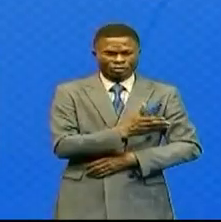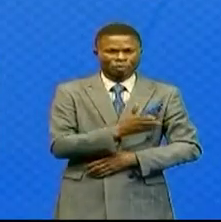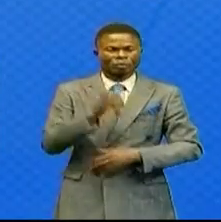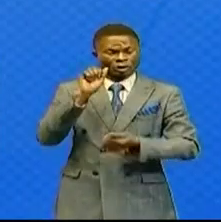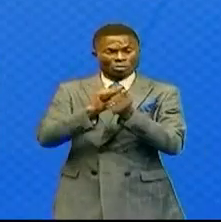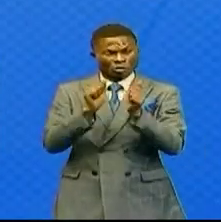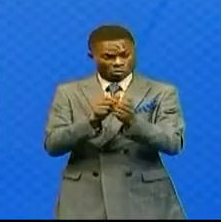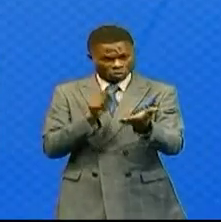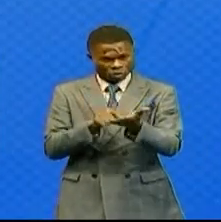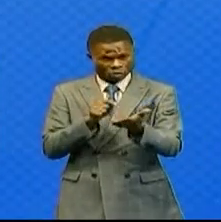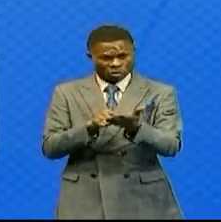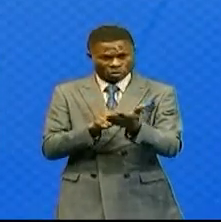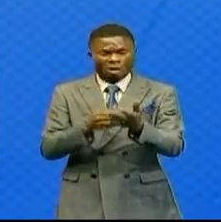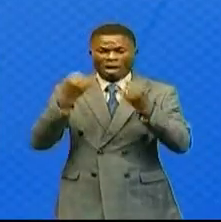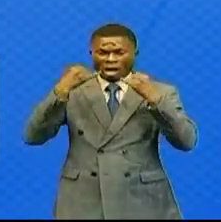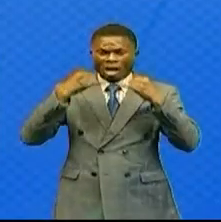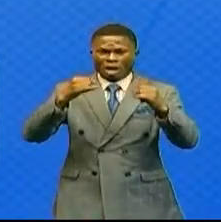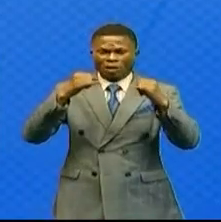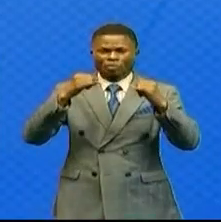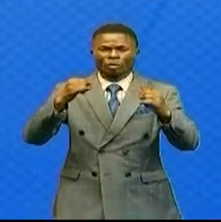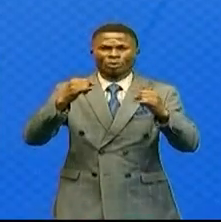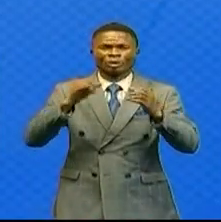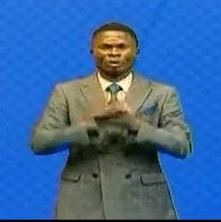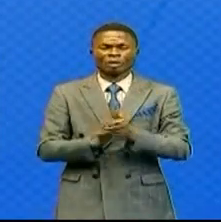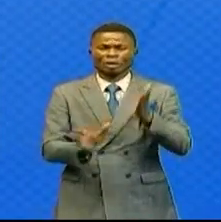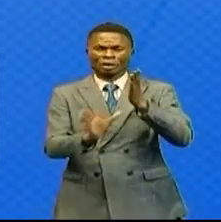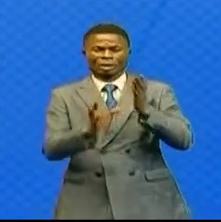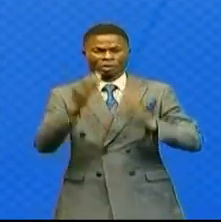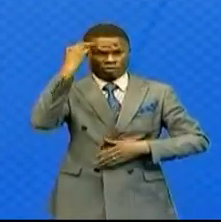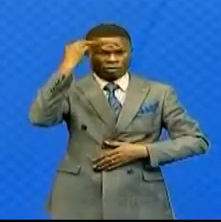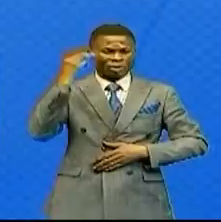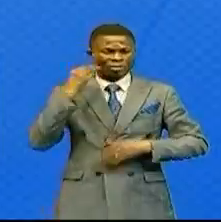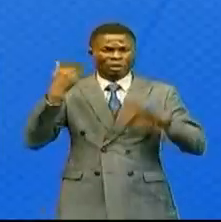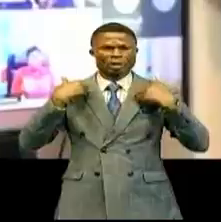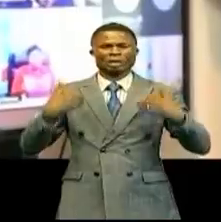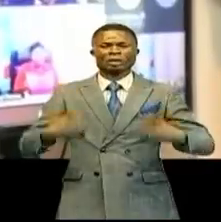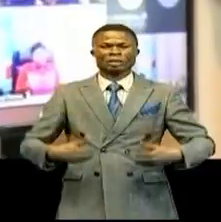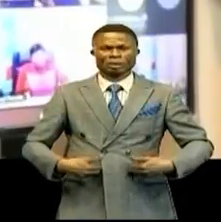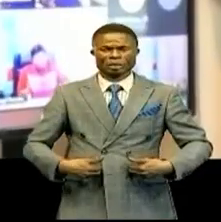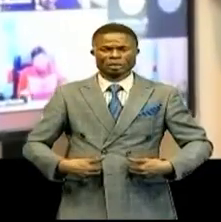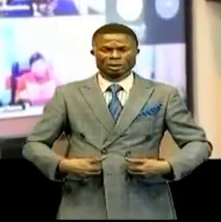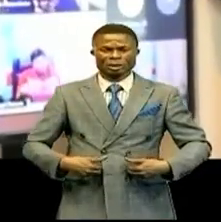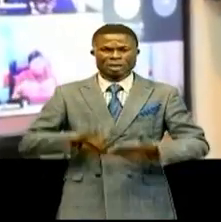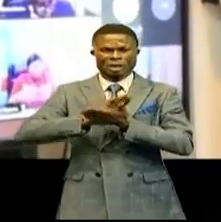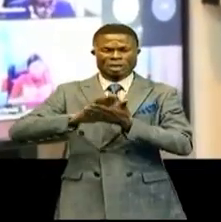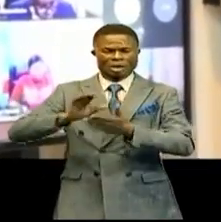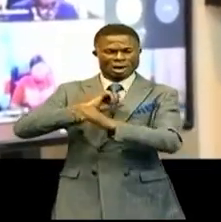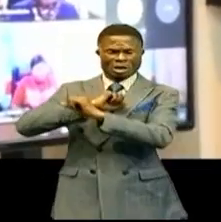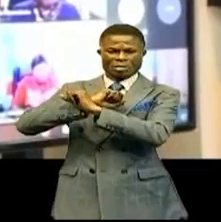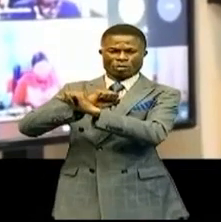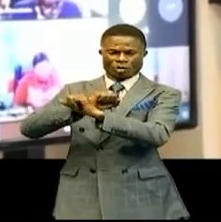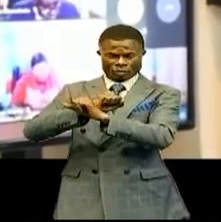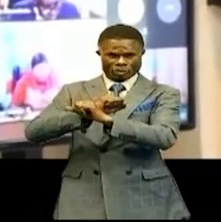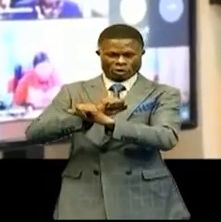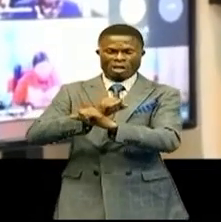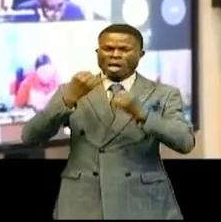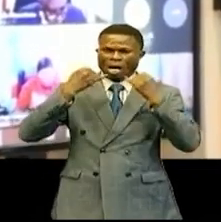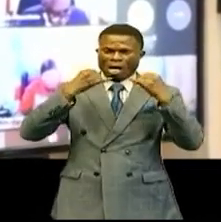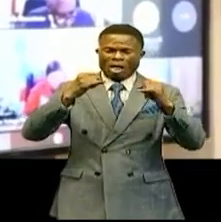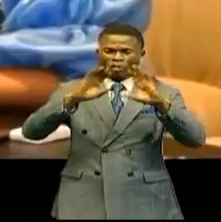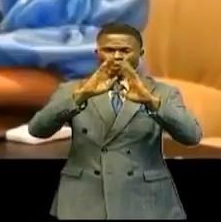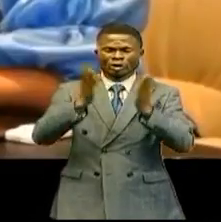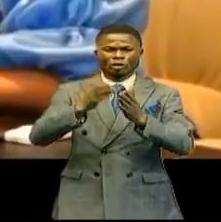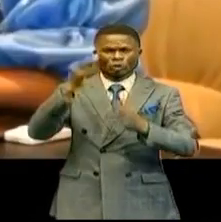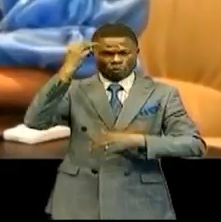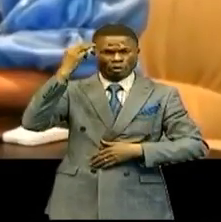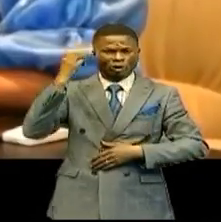ces chapitres de points d'information, la vice-ministre de la Santé, Hygiène et Prévention a informé le Conseil